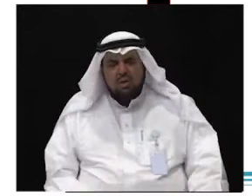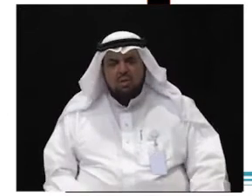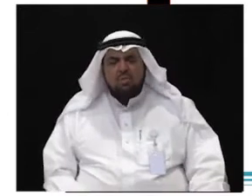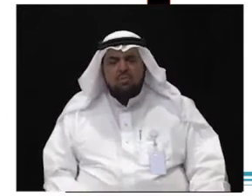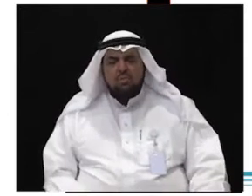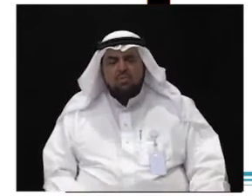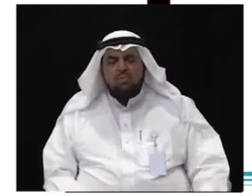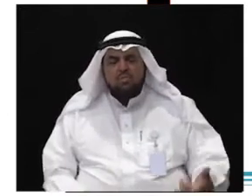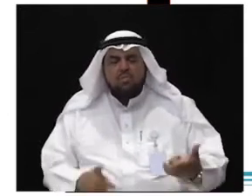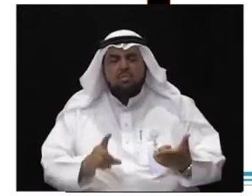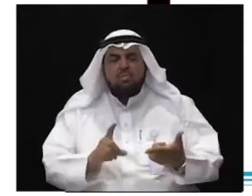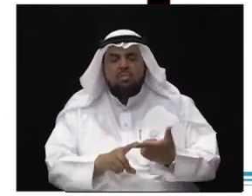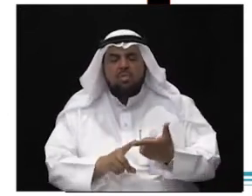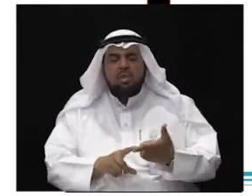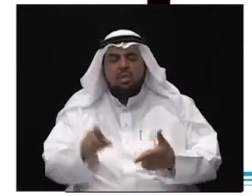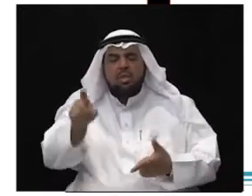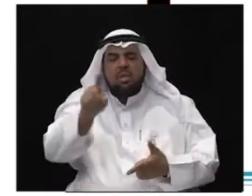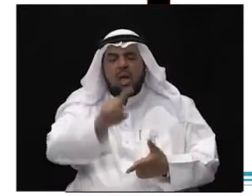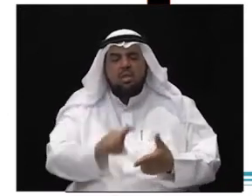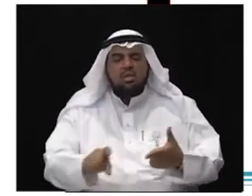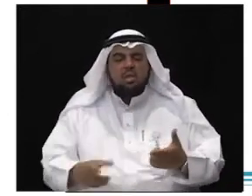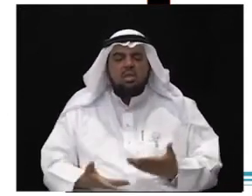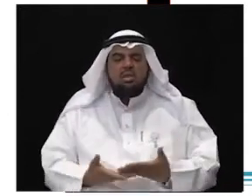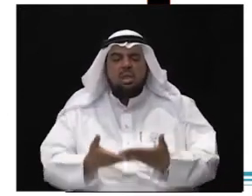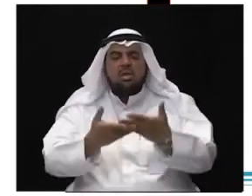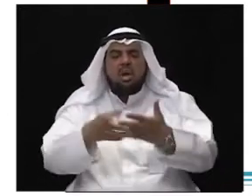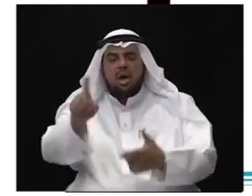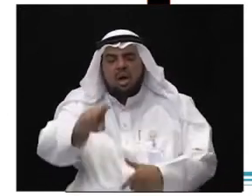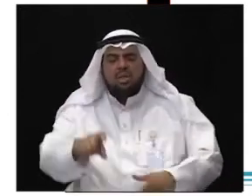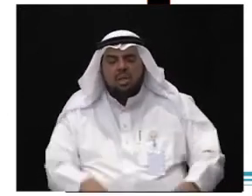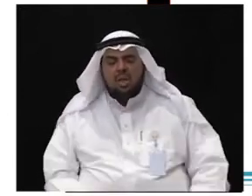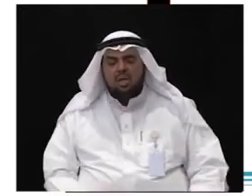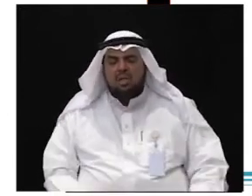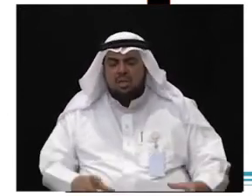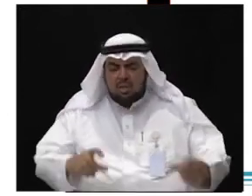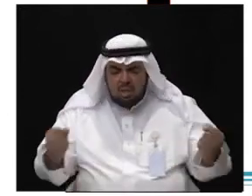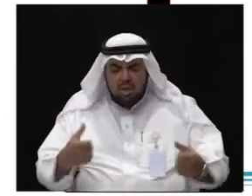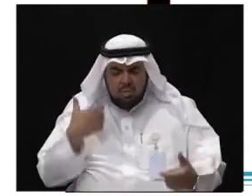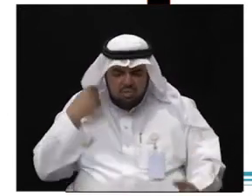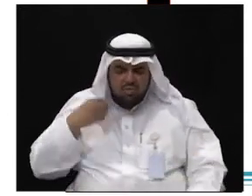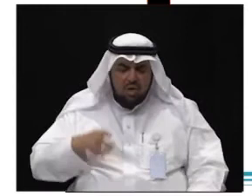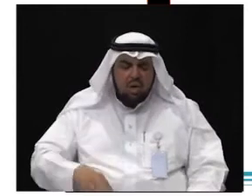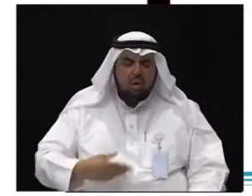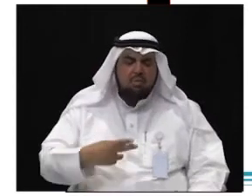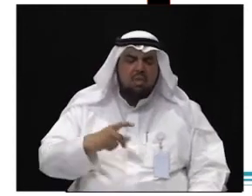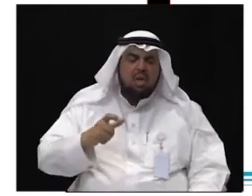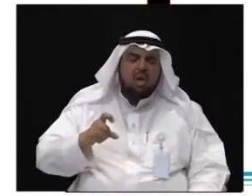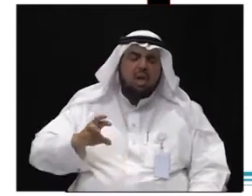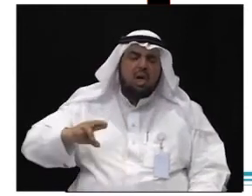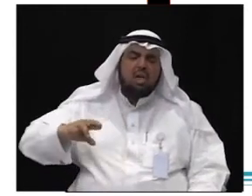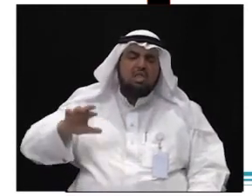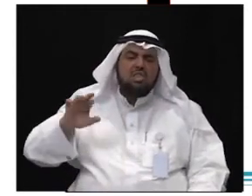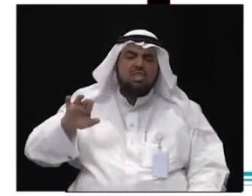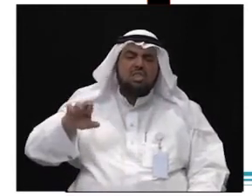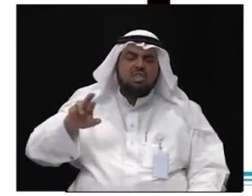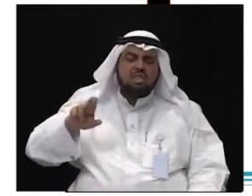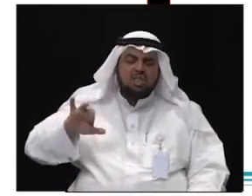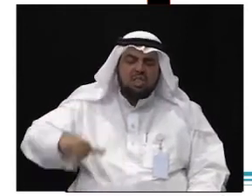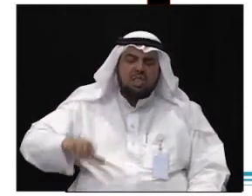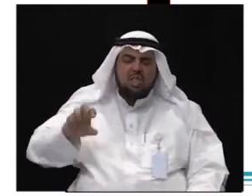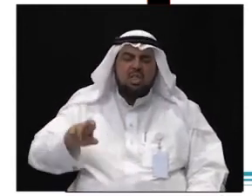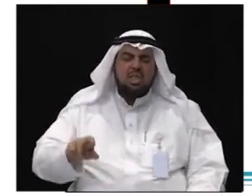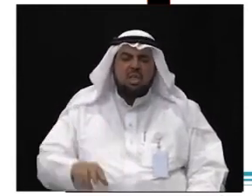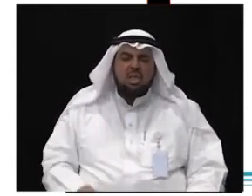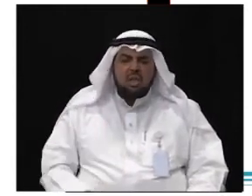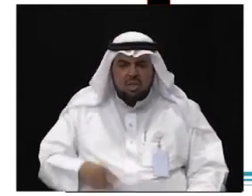ثم تطرح أسئلة عن محتوى هذا التدريب على عبد العزيز. إذا كانت إجابة عبد